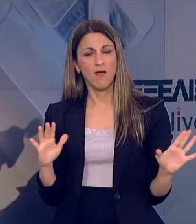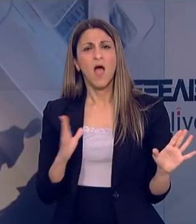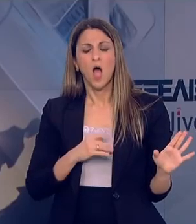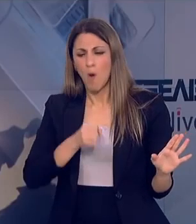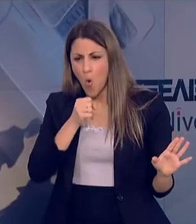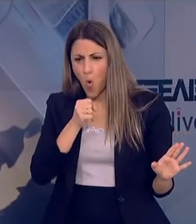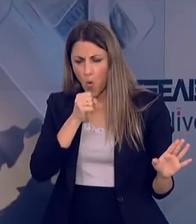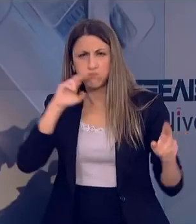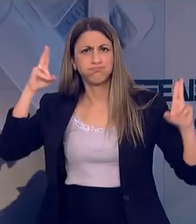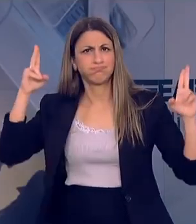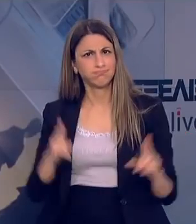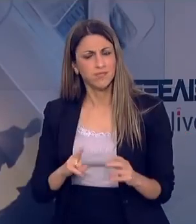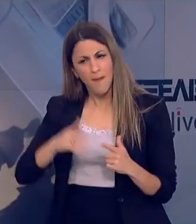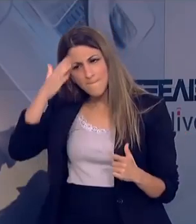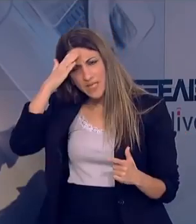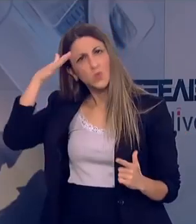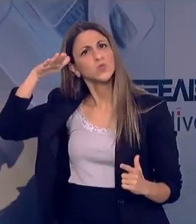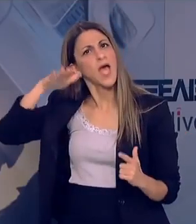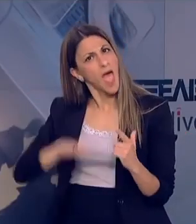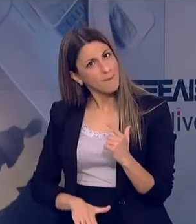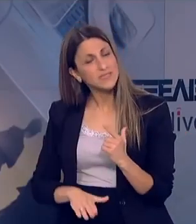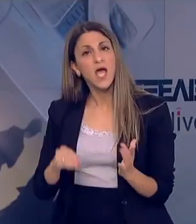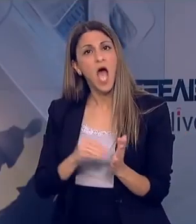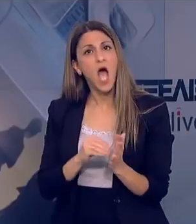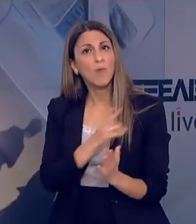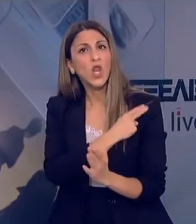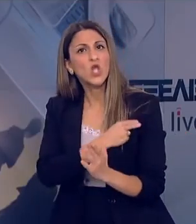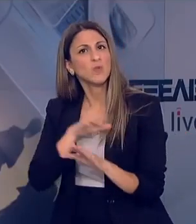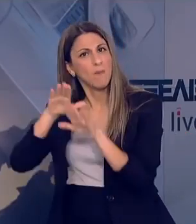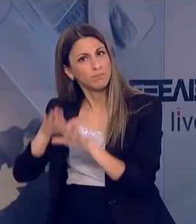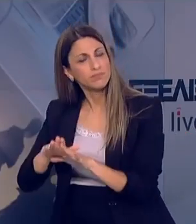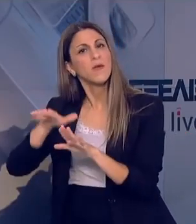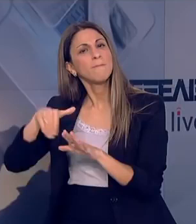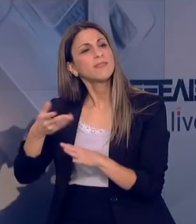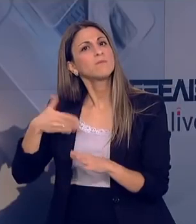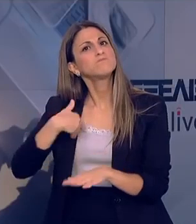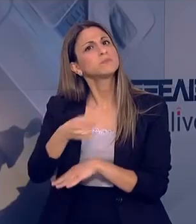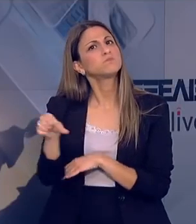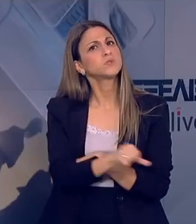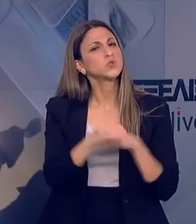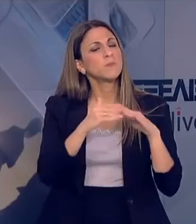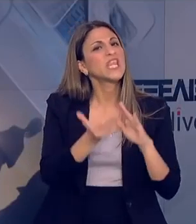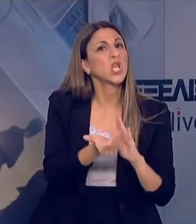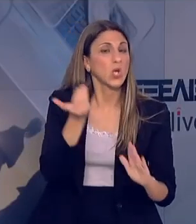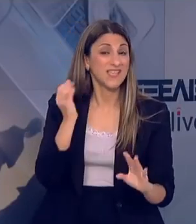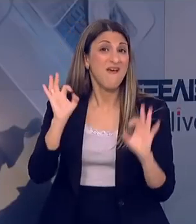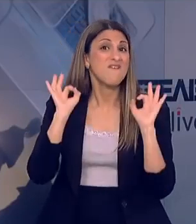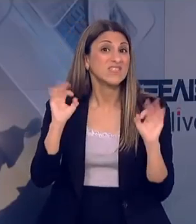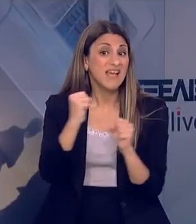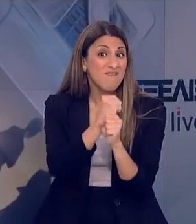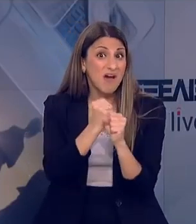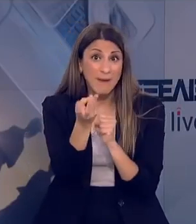γρηγορότερα, νόσησαν λιγότερες μέρες και βγήκαν πιο γρήγορα από το νοσοκομείο. Πάλι το σχήμα αφορά νοσοκομιακή χορήγηση με